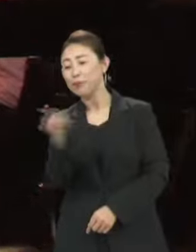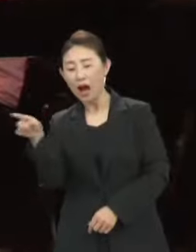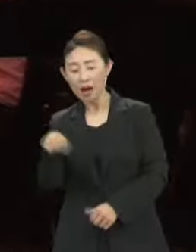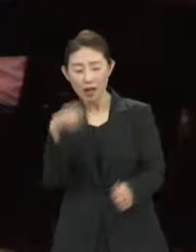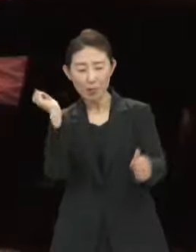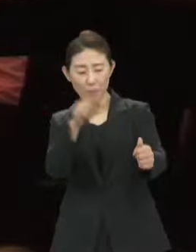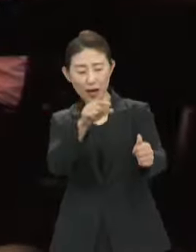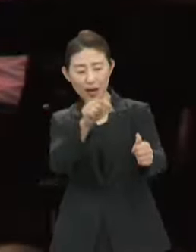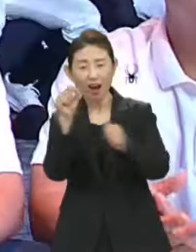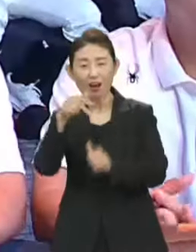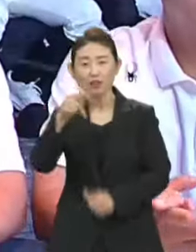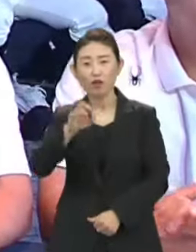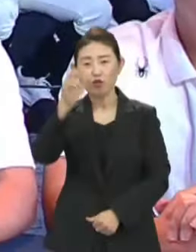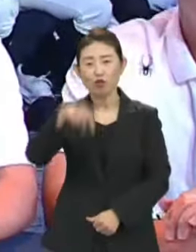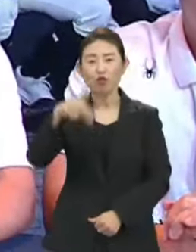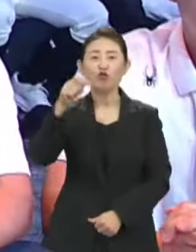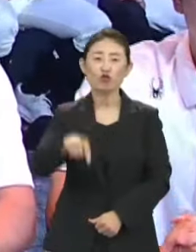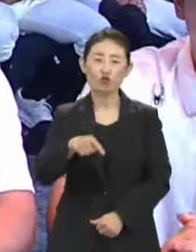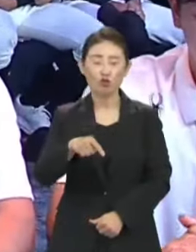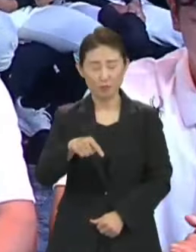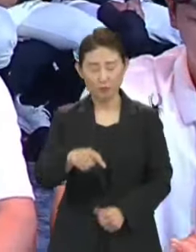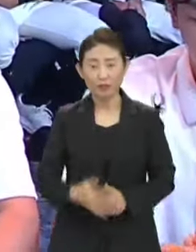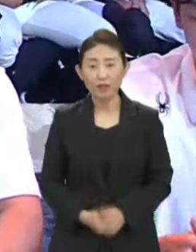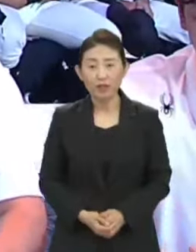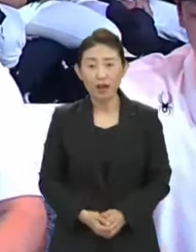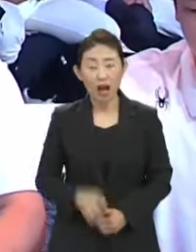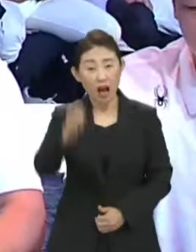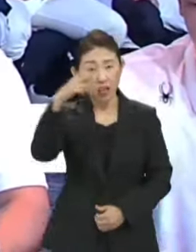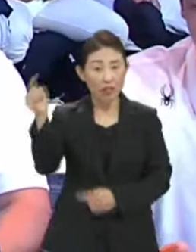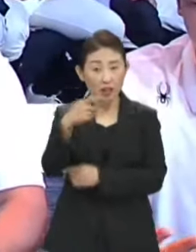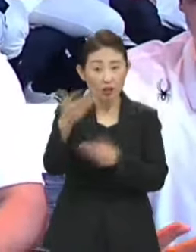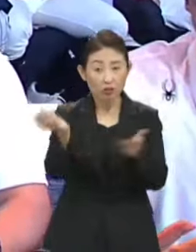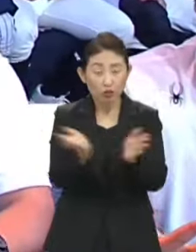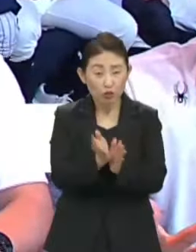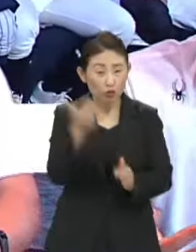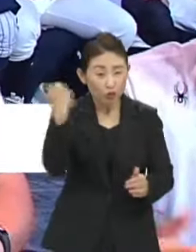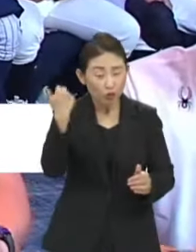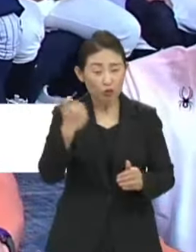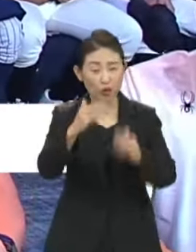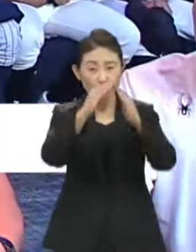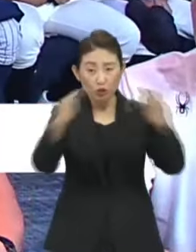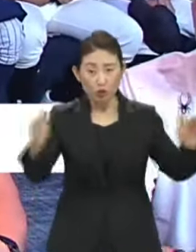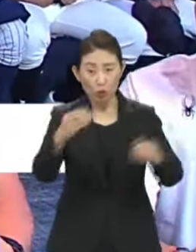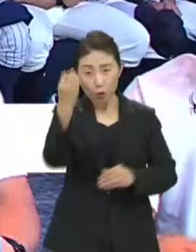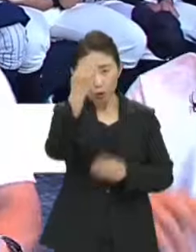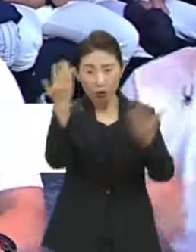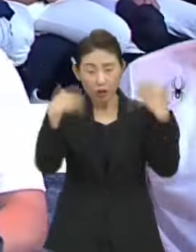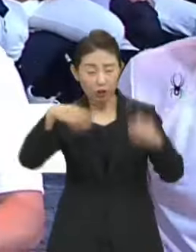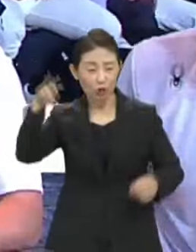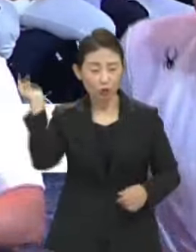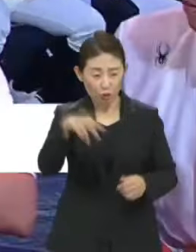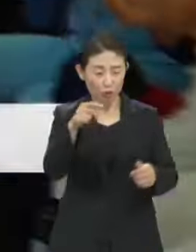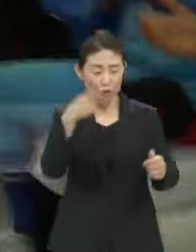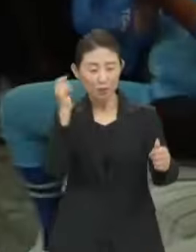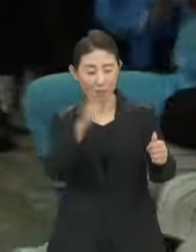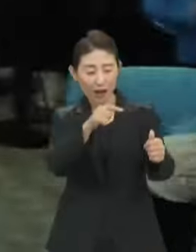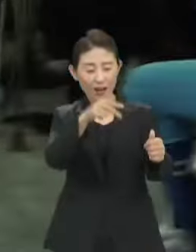정우주의 이름을 불렀습니다. 한화이글스는 전주고 투수 정우주 선수입니다.